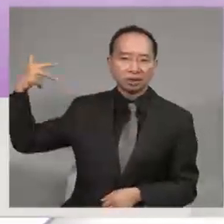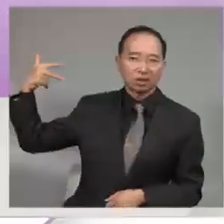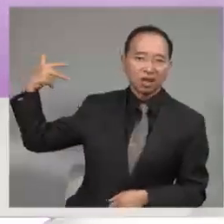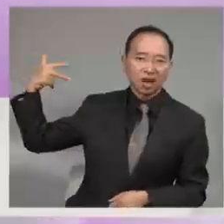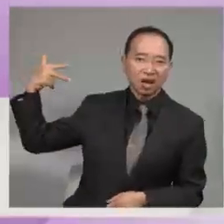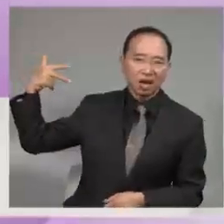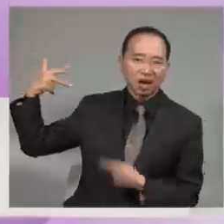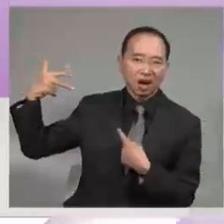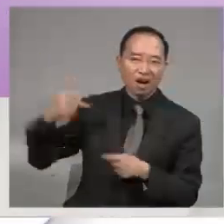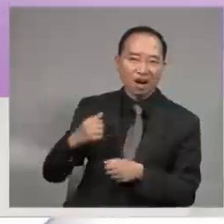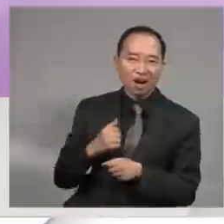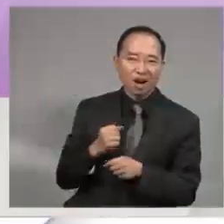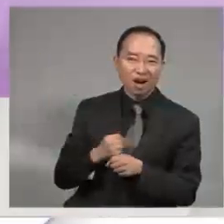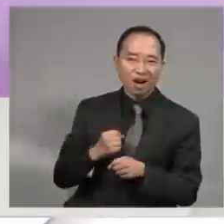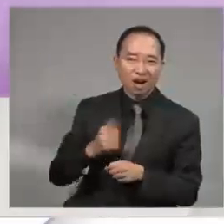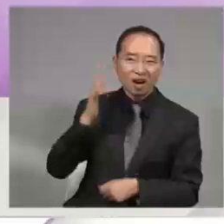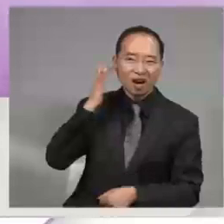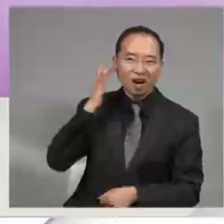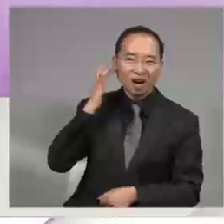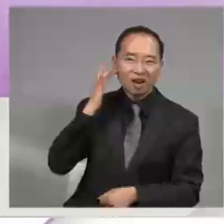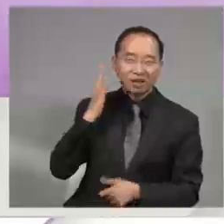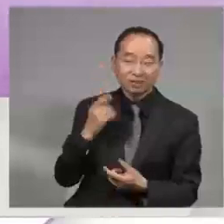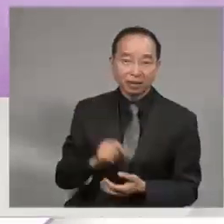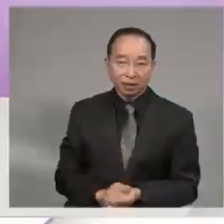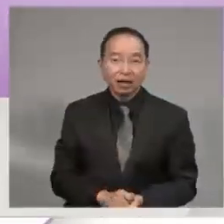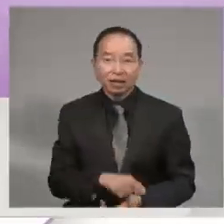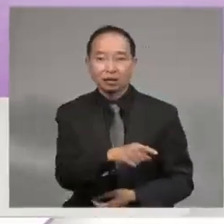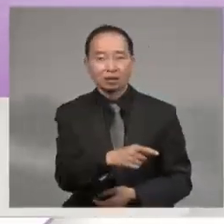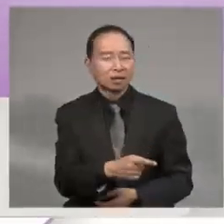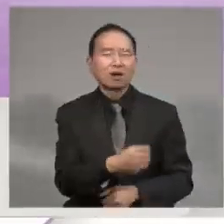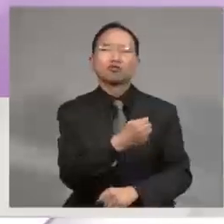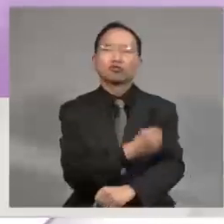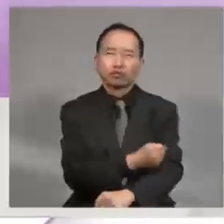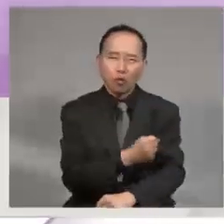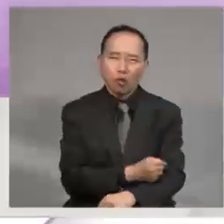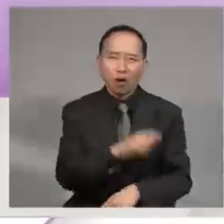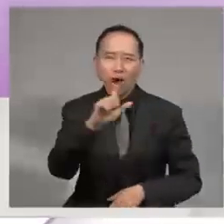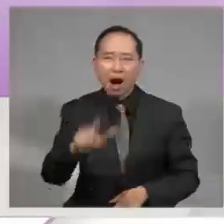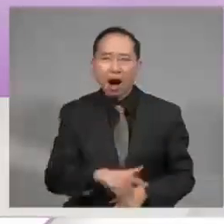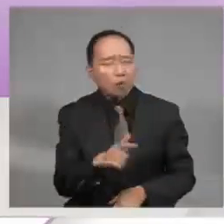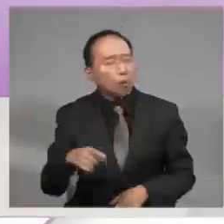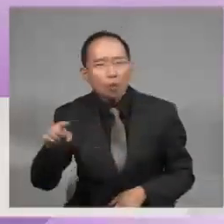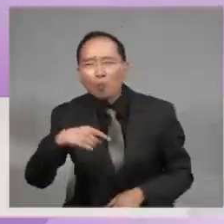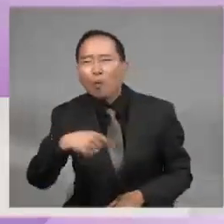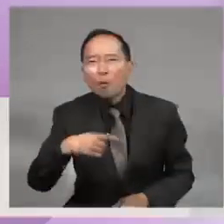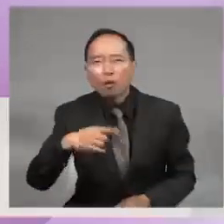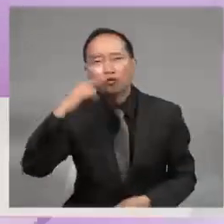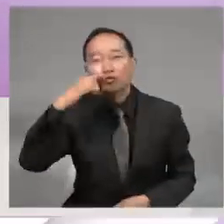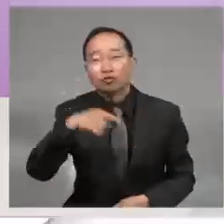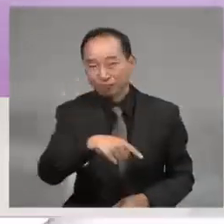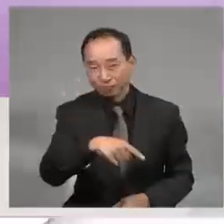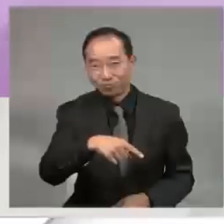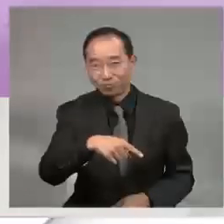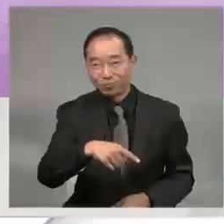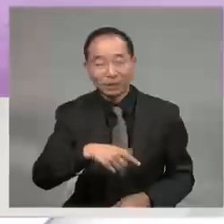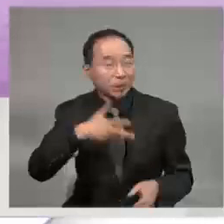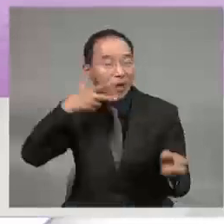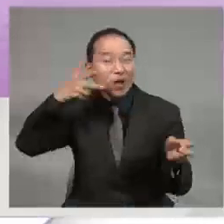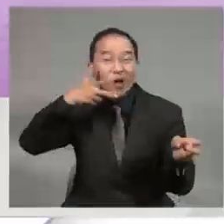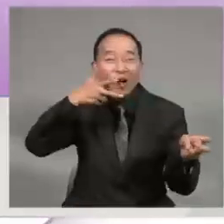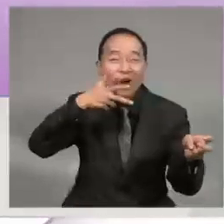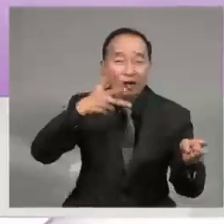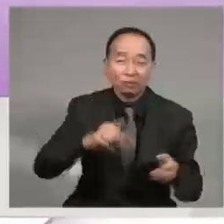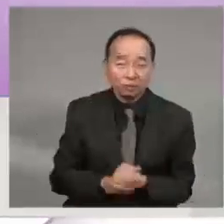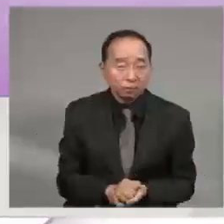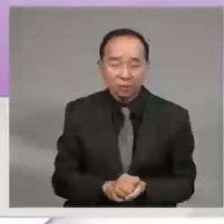아침부터 수고 많으셨고요. 저희가 이제 함께 좀 지켜보기 위해서 또 많은 유권자분들이 궁금해하는 사항이기도 해요. 그렇죠. 투표 마감 후에 나의